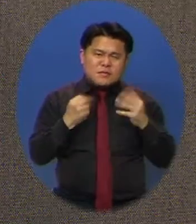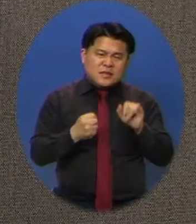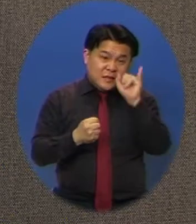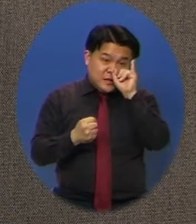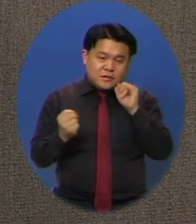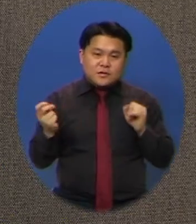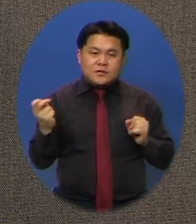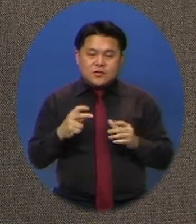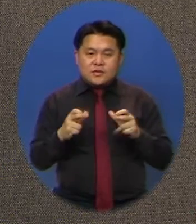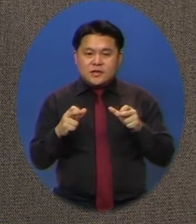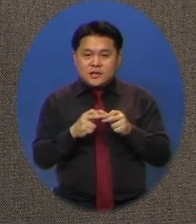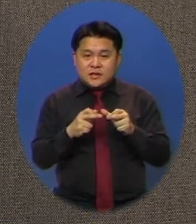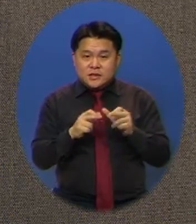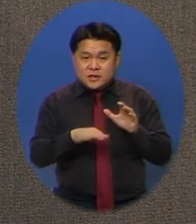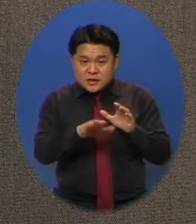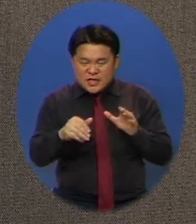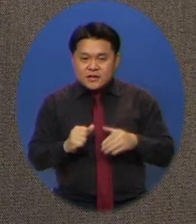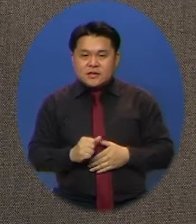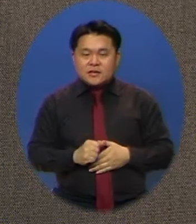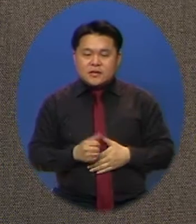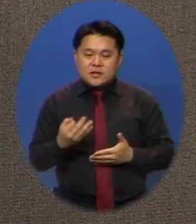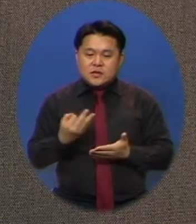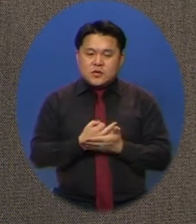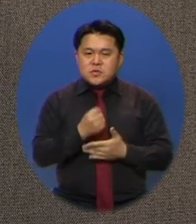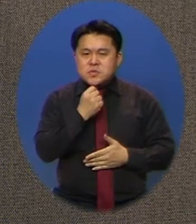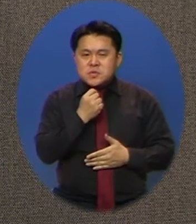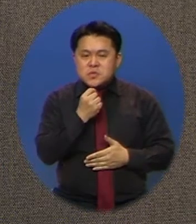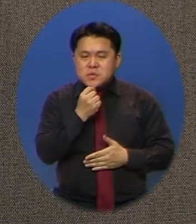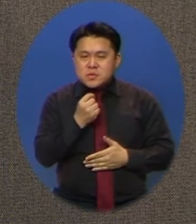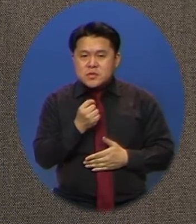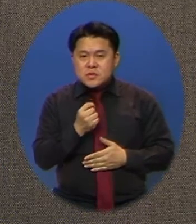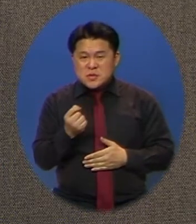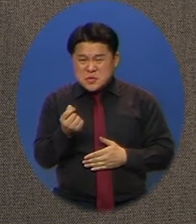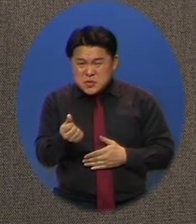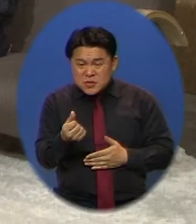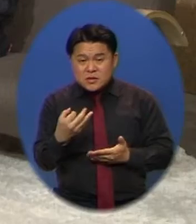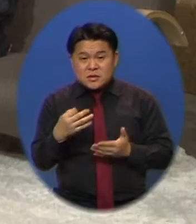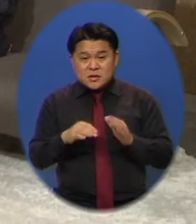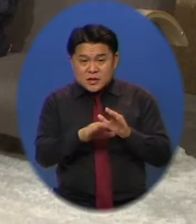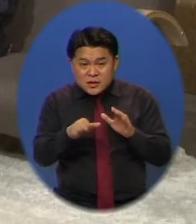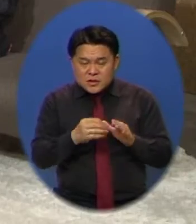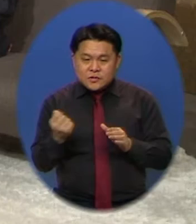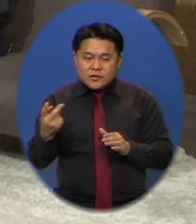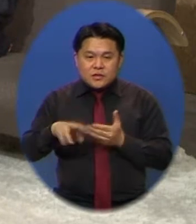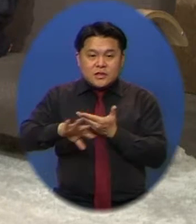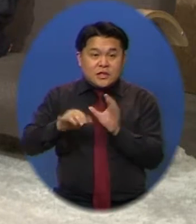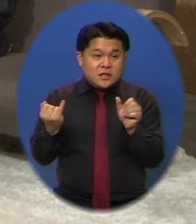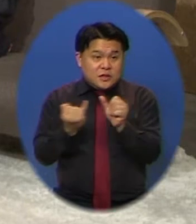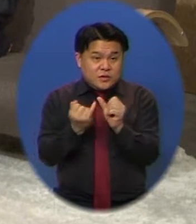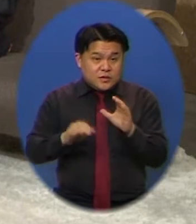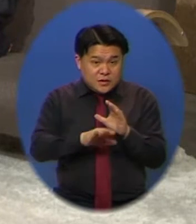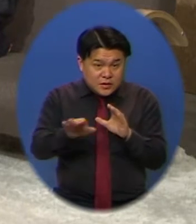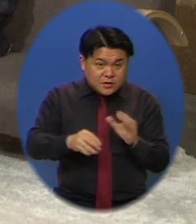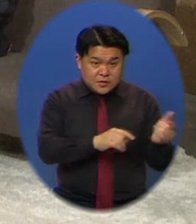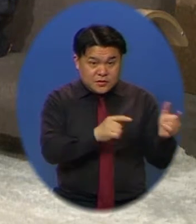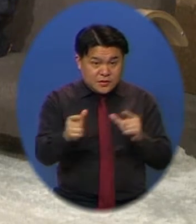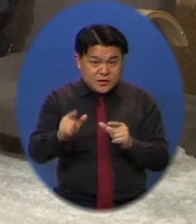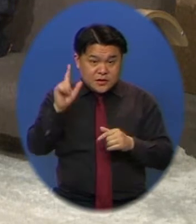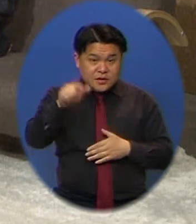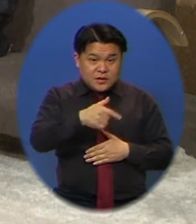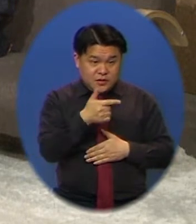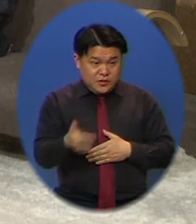장애 가정, 그리고 저소득 가정, 그리고 다문화 가정 이런 가정들이